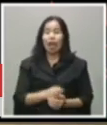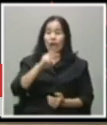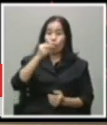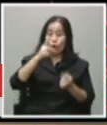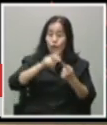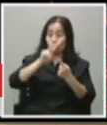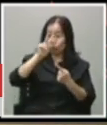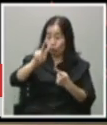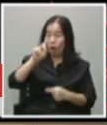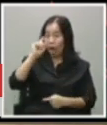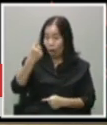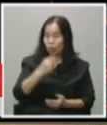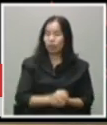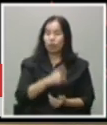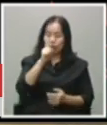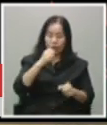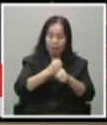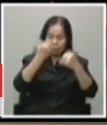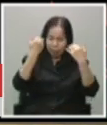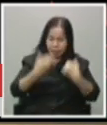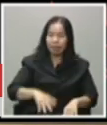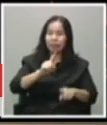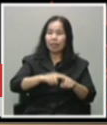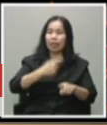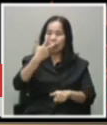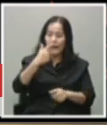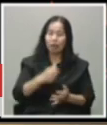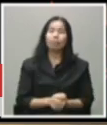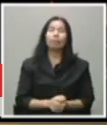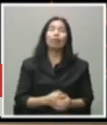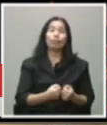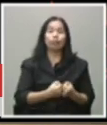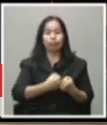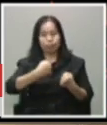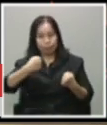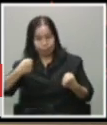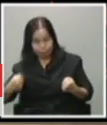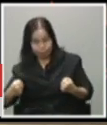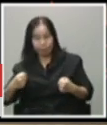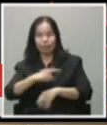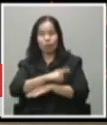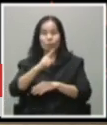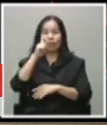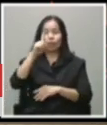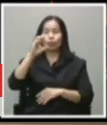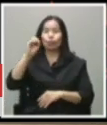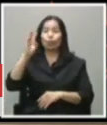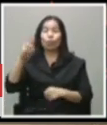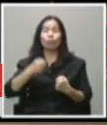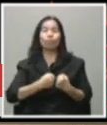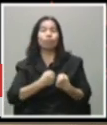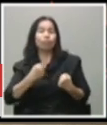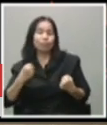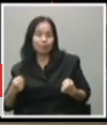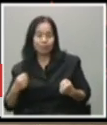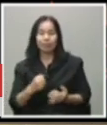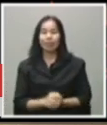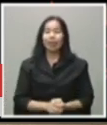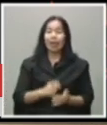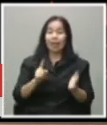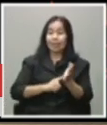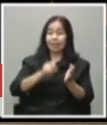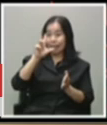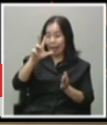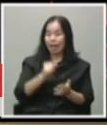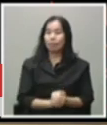ที่20มีนา2561ก็ล่าช้ากว่ากำหนดไป106วันครับและงวดที่3ส่งม